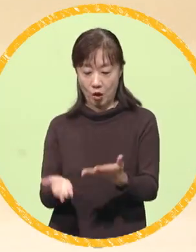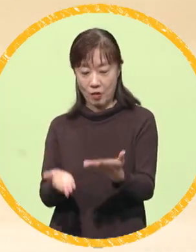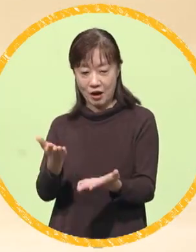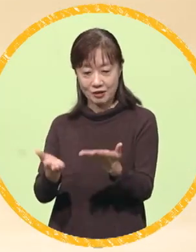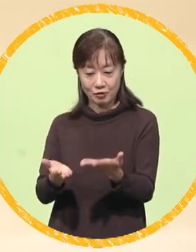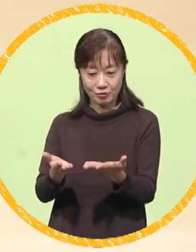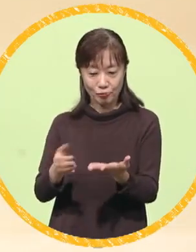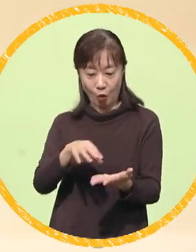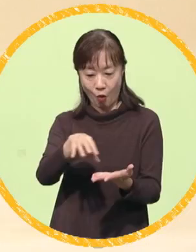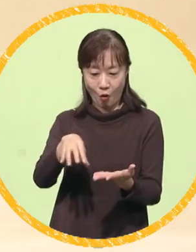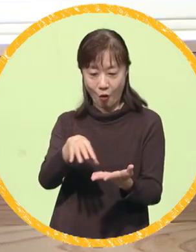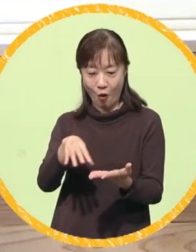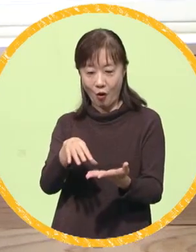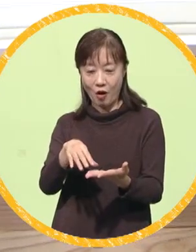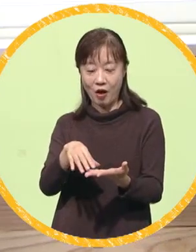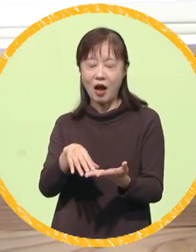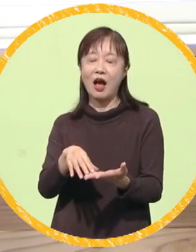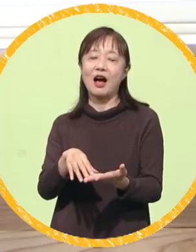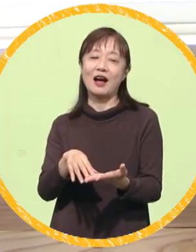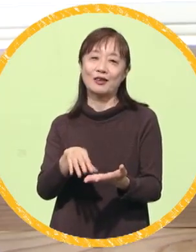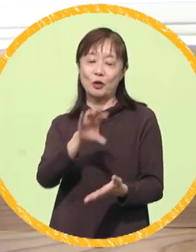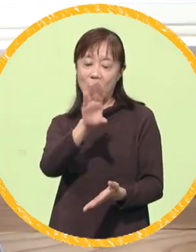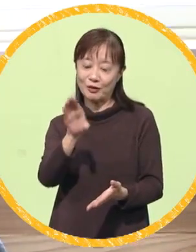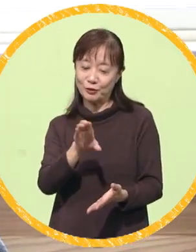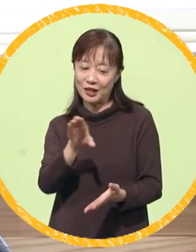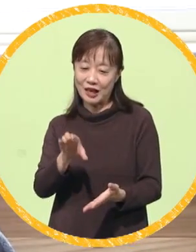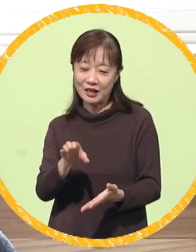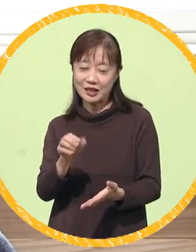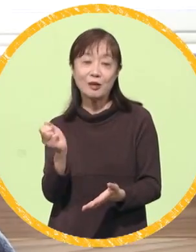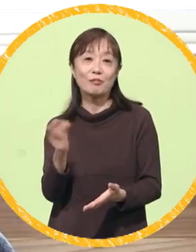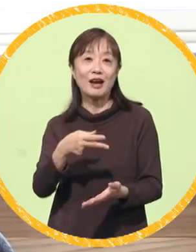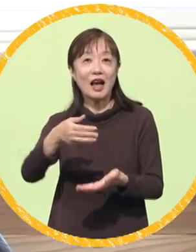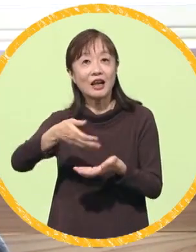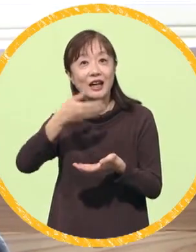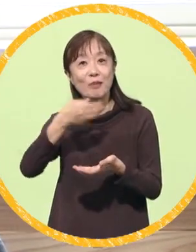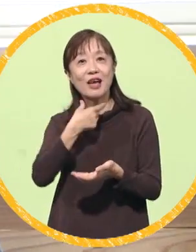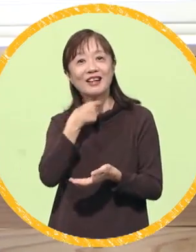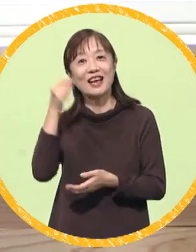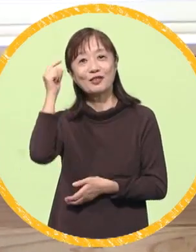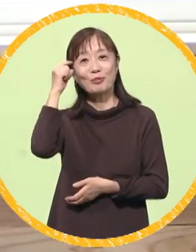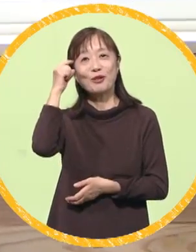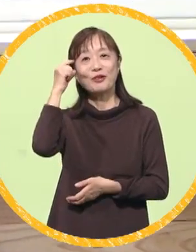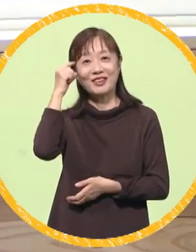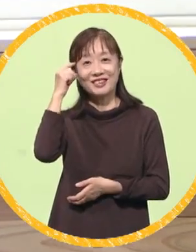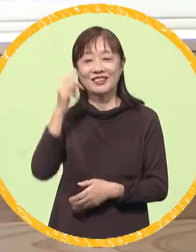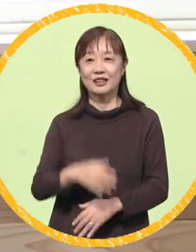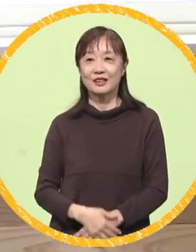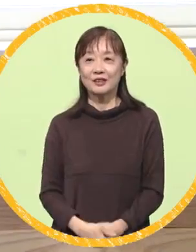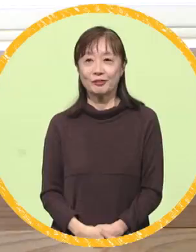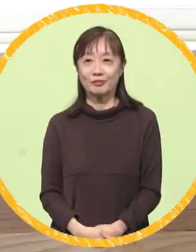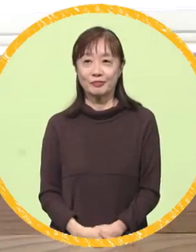ス、 うん、 これはリピーターになりたいですね。 うん、なってください。 いいですか。